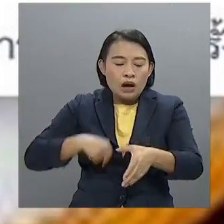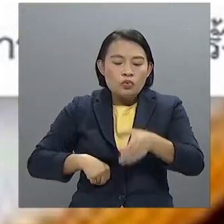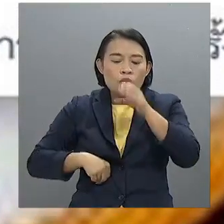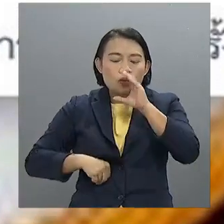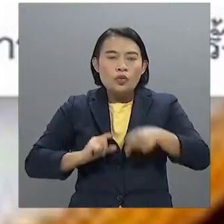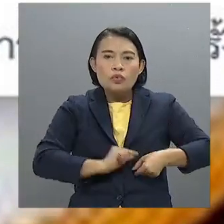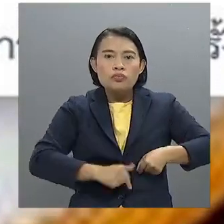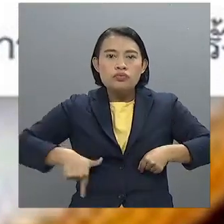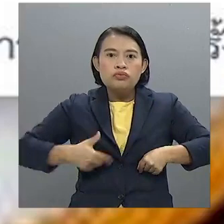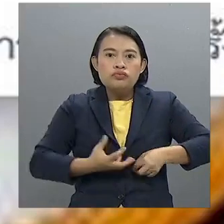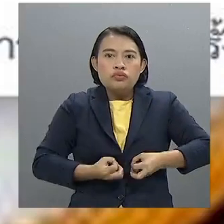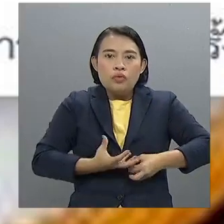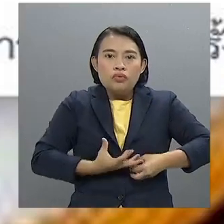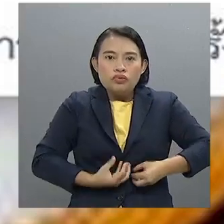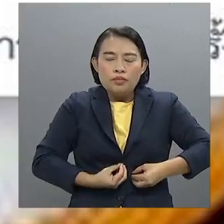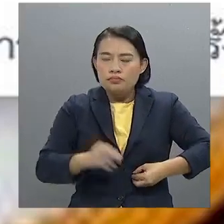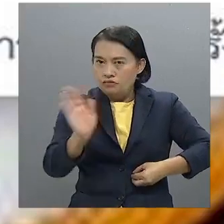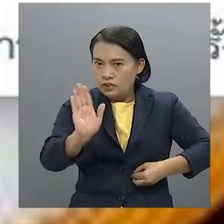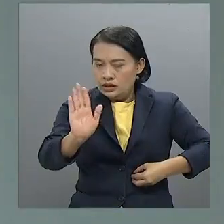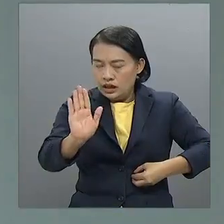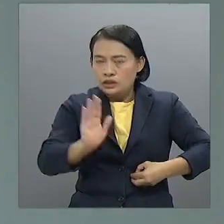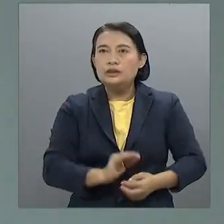คุณผู้ชมครับคาไรด์ที่จะทำหรือเคยทำหยุดเดี๋ยวนี้เลยนะครับหน้ามีผู้โพสต์ข้อความในสื่อออนไลน์นะครับเเนะนำน่ะสูตรยาลดกรดในกระเพาะอาหารแบบประหยัดทารกปร้างด้วยการดื่มเบคกิ้งโซดาผสมกับน้ำครับเรื่องนี้สำนักงานคณะกรรมการอาหารและยาหรืออยชี้แจงนะครับว่าไม่เป็นความจริงปัจจุบันยังไม่มีการทดลองหรืองานวิจัยที่ชี้ว่าการนำผมไปกิ้งโซดาหรือผงโซเดียมไบคาร์บอเนตผสมน้ำสามารถลดกรดในกระเพาะอาหารได้ครับโอ้เอาไปใส่กับโหSodaเหรอฮะปกติกูไม่น่าจะกินได้อยู่แล้วนะไปกินเฉยแบบนี้ผสมกับน้ำในคุณผู้ชมครับคือแม้ว่าทางการแพทย์จะมีการใช้โซเดียมไบคาร์บอเนตเป็นยาจริงๆนะครับสามทั้งชนิดสารละลายที่ใช้ในโรงพยาบาลสำหรับรักษาภาวะเลือดเป็นกรดค่ารุนแรงและแบบชนิดเม็ดที่ใช้สำหรับช่วยลดภาวะกรดในกระเพาะอาหารและประทับอาการอาหารไม่ย่อยได้แต่มันไม่ใช่ยาที่ประชาชนทำเองได้ที่บ้านเหรอคะคุณผู้ชมครับแล้วก็ยังเป็นยาที่ควรจะต้องใช้ตาม